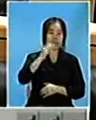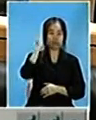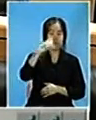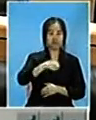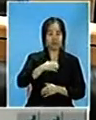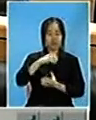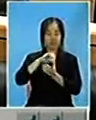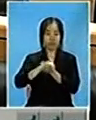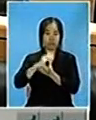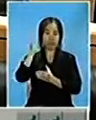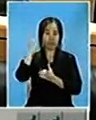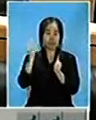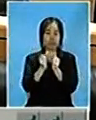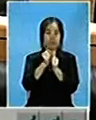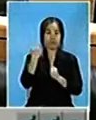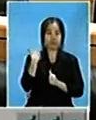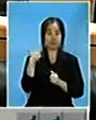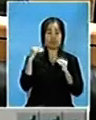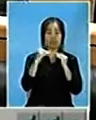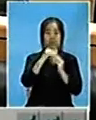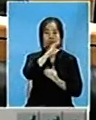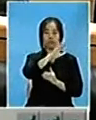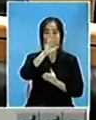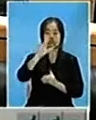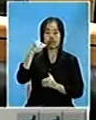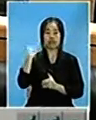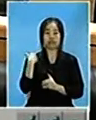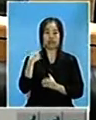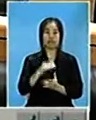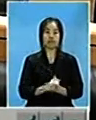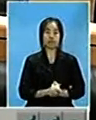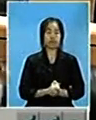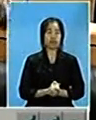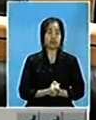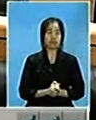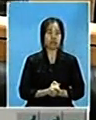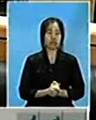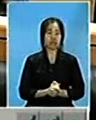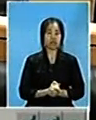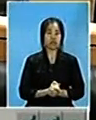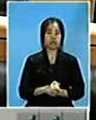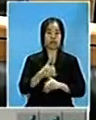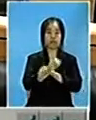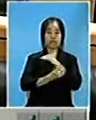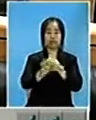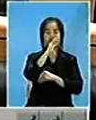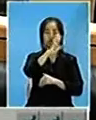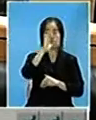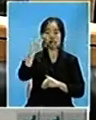านกับผู้ชายก็บอกเป็นสิทธิเสรีภาพของเขาในรัฐนั้นๆ